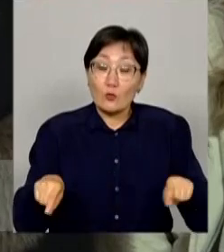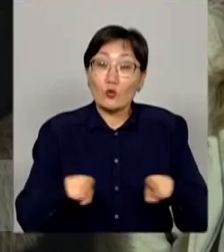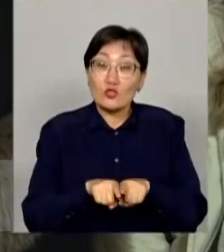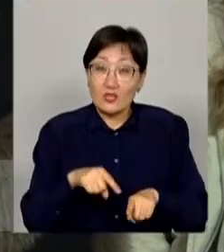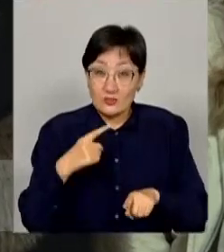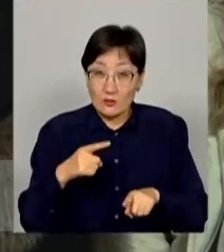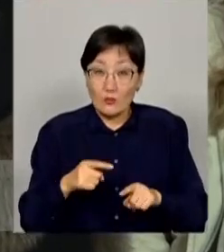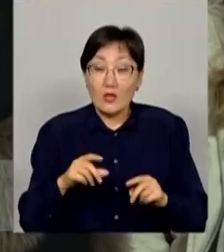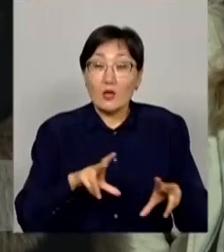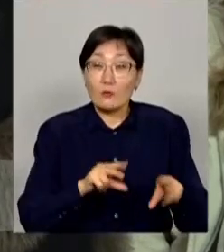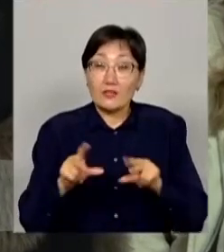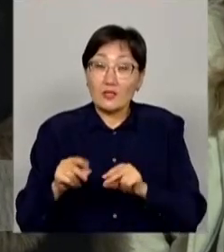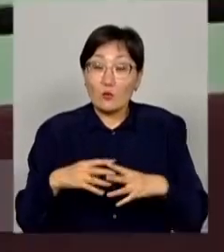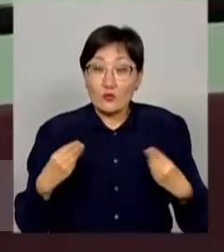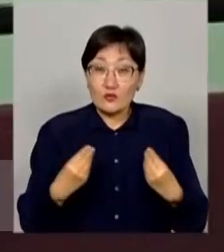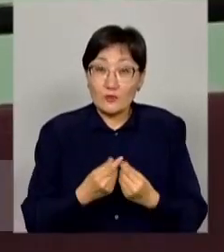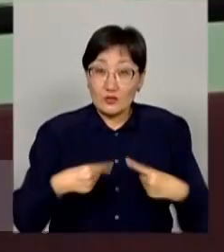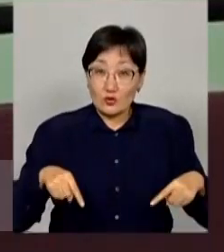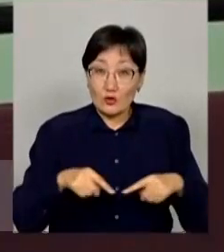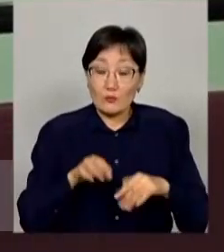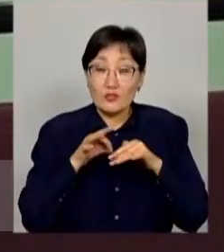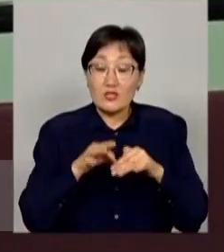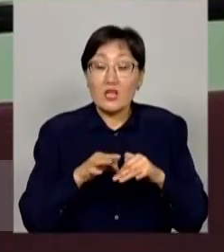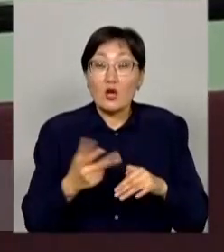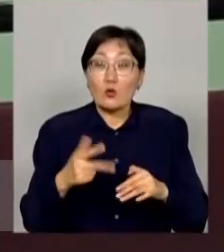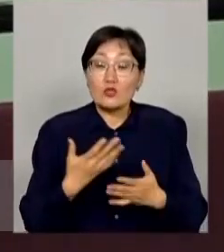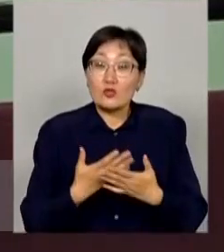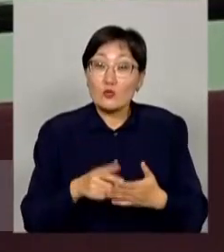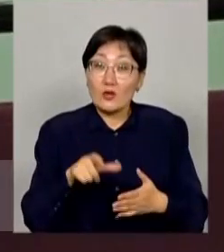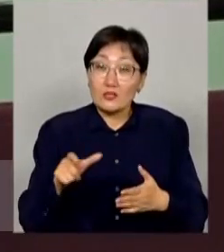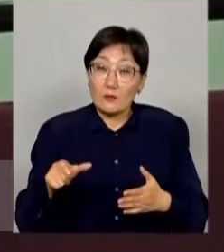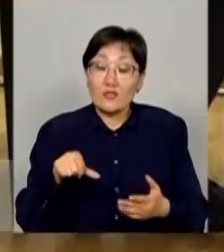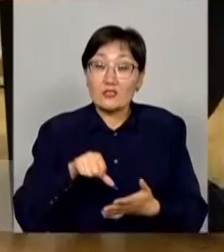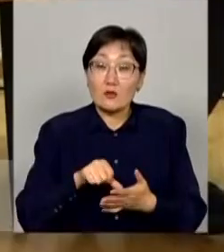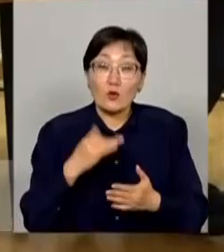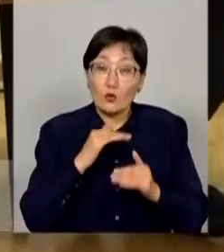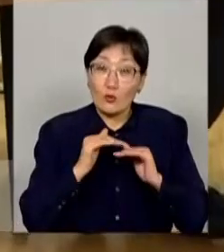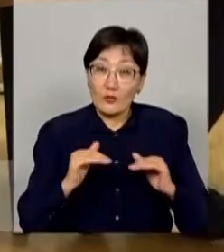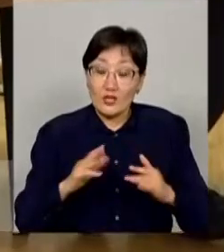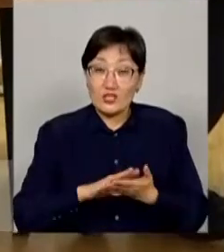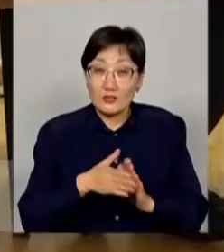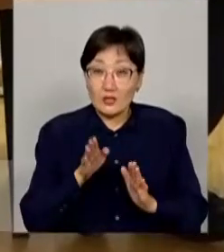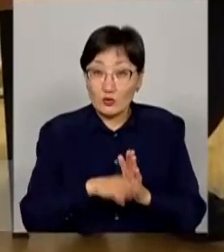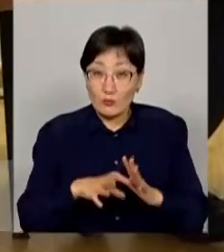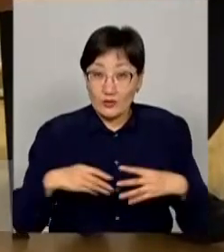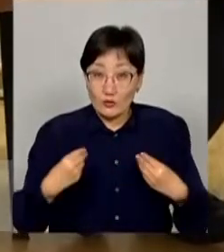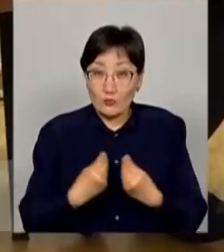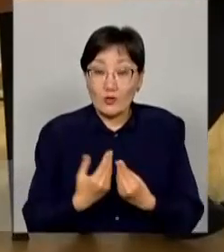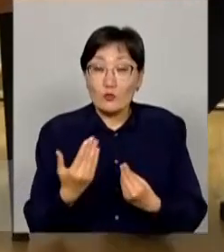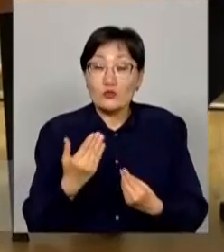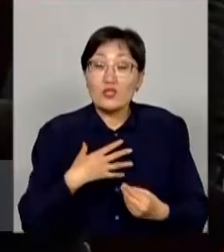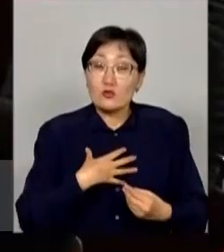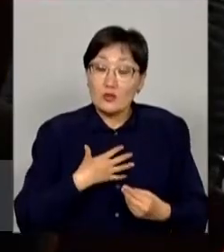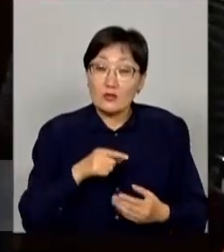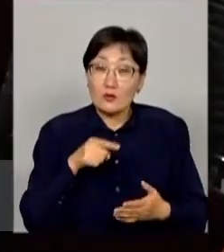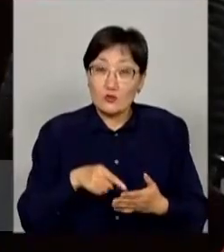дейді. Бақыт отбасы орталығында өткен жиынға 30-ға жуық адам қатысты. Көп балалы аналар мен жағдайы төмен отбасылар өздерін мазалаған